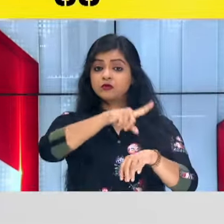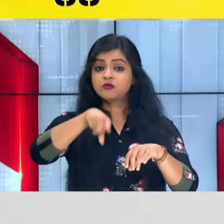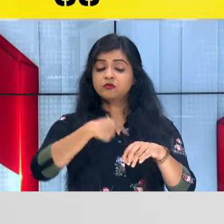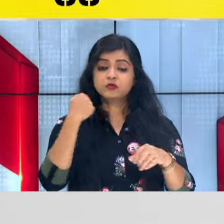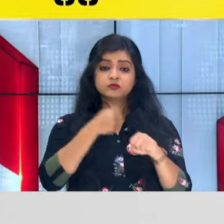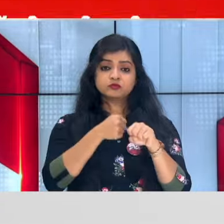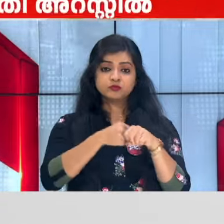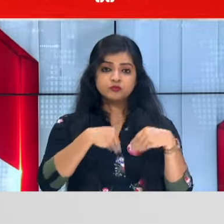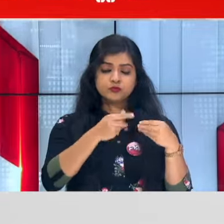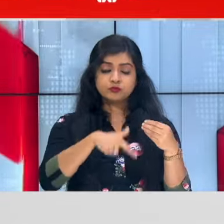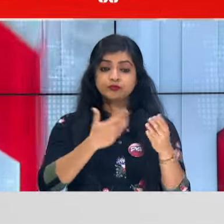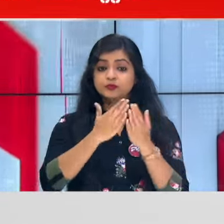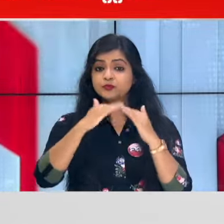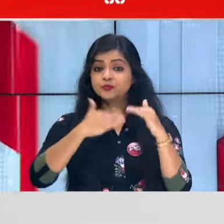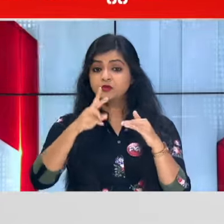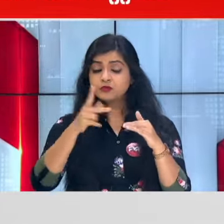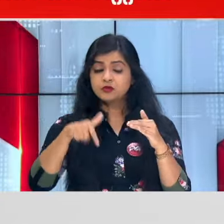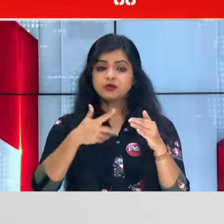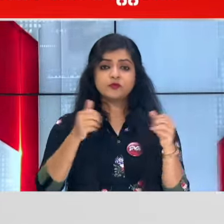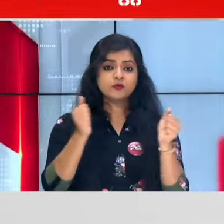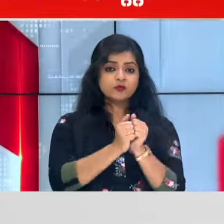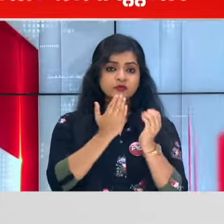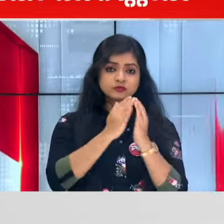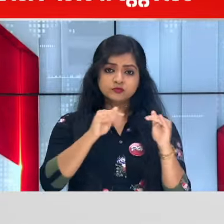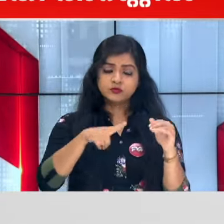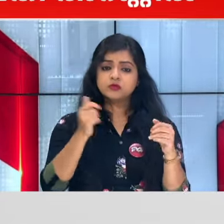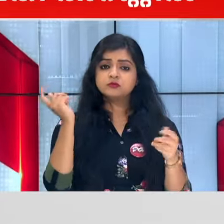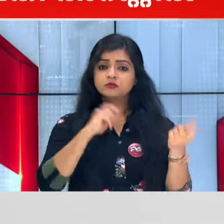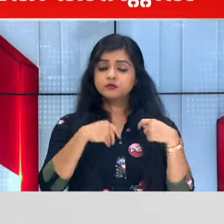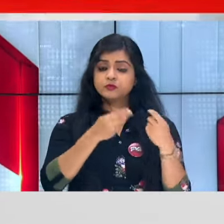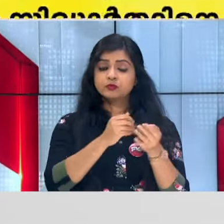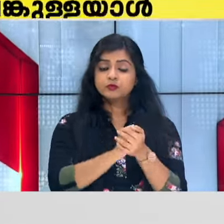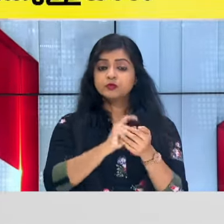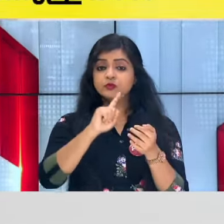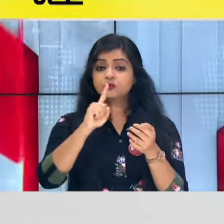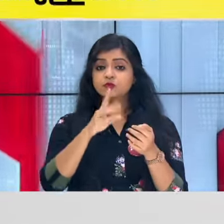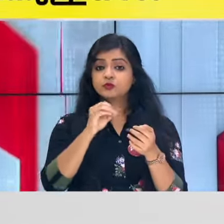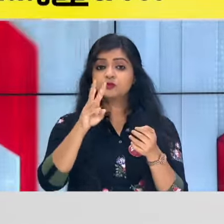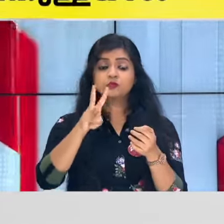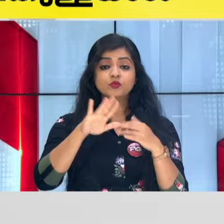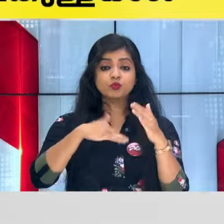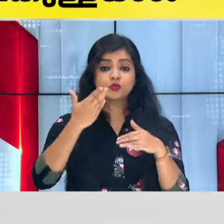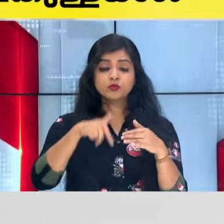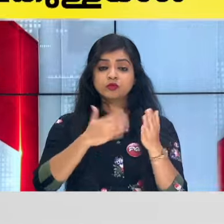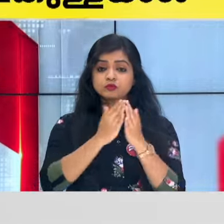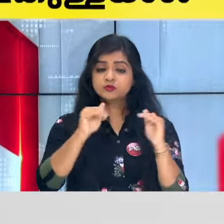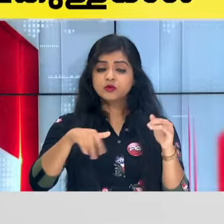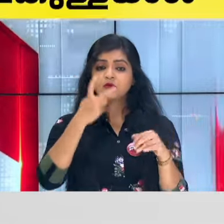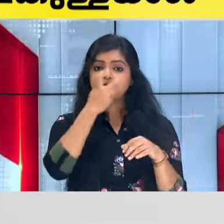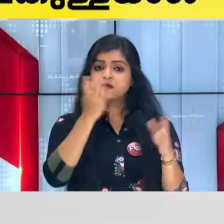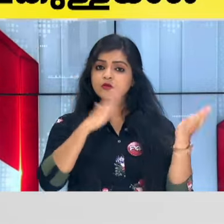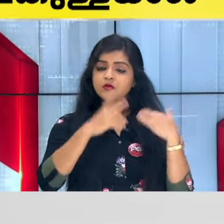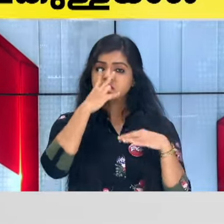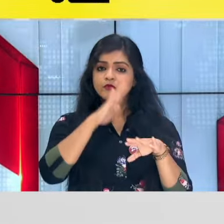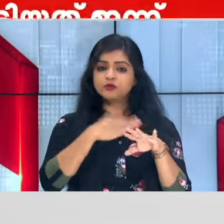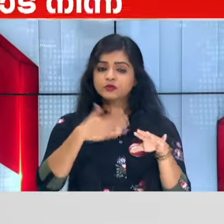ഇതിൽ സീനിയർ വിദ്യാർത്ഥികളും സഹപാഠികളും ഉൾപ്പെടെയുള്ളവരുണ്ടായിരുന്നു. 130 വിദ്യാർത്ഥികൾ ഈ മർദ്ദനം കണ്ടു നിന്നു എന്നതടക്കമുള്ള വിവരങ്ങളൊക്കെ തന്നെ ഈ മൊഴികളിൽ നിന്ന് പുറത്തു